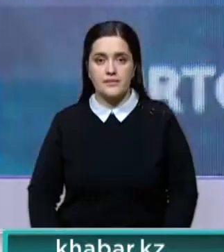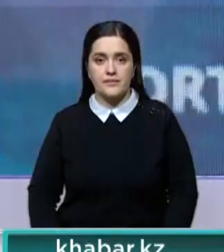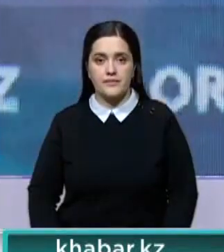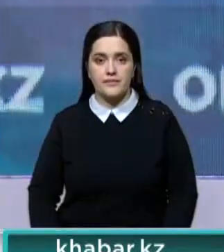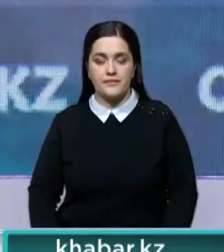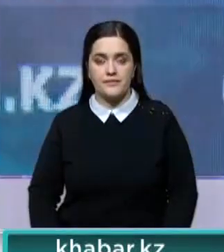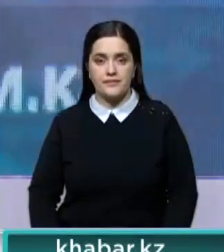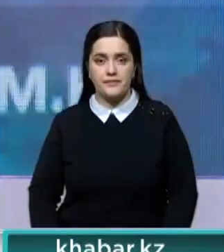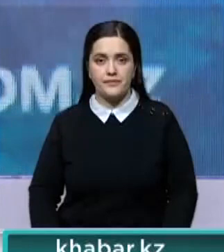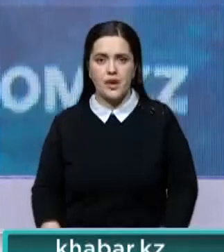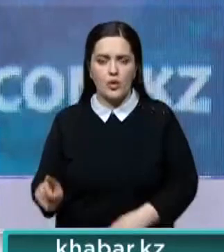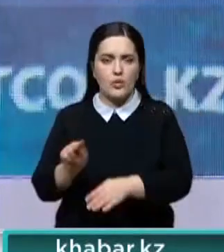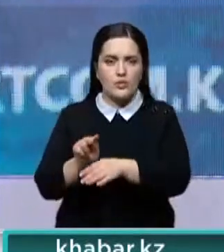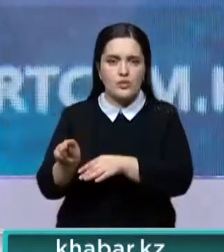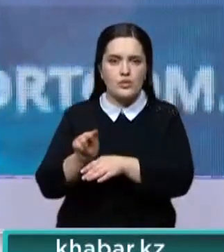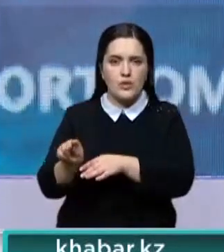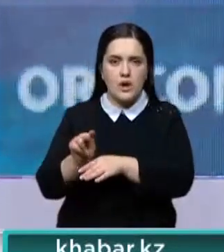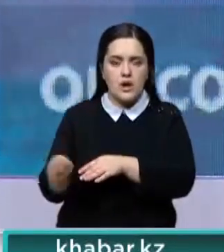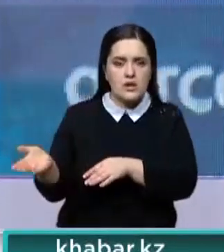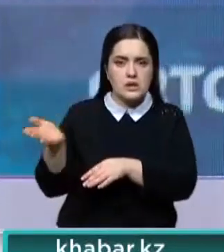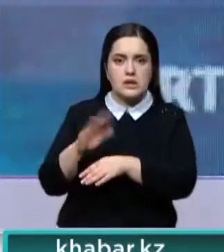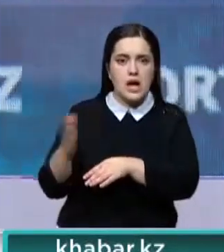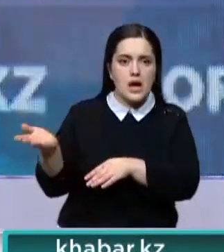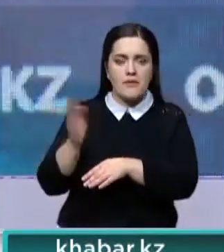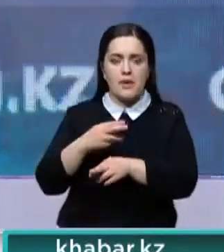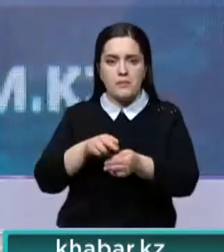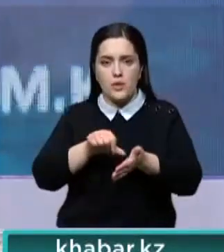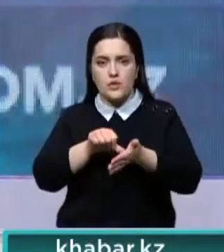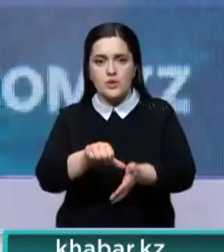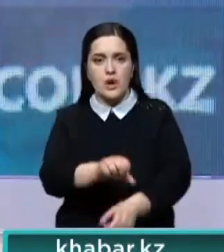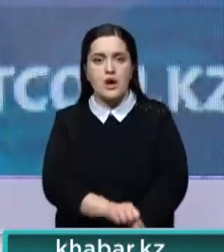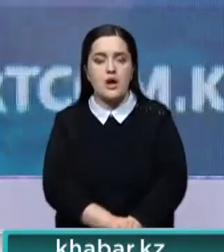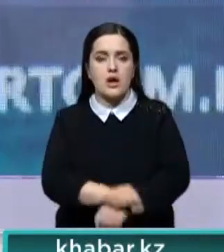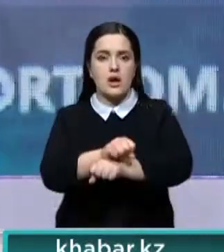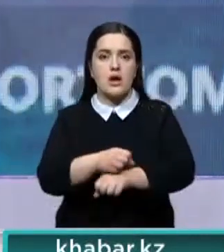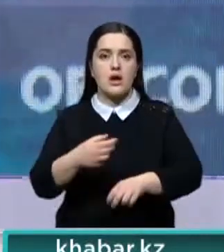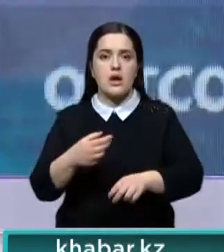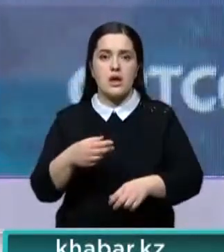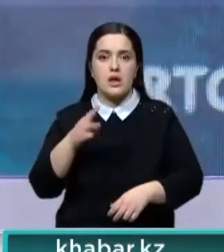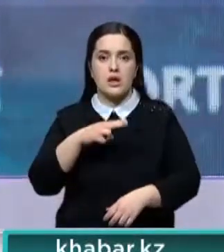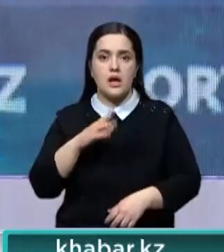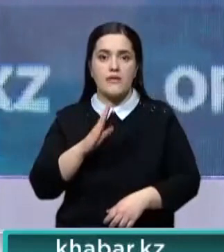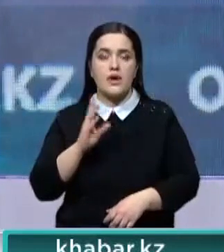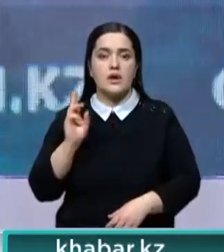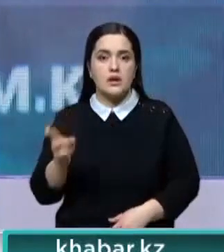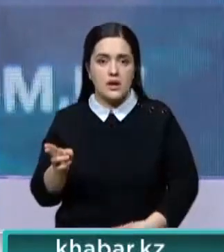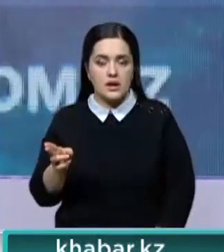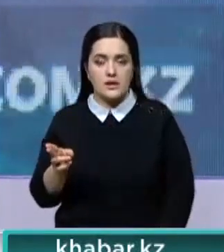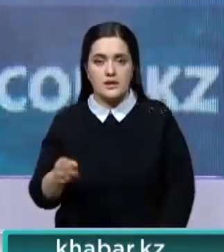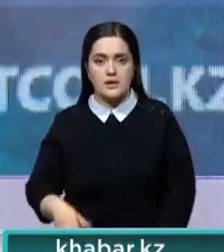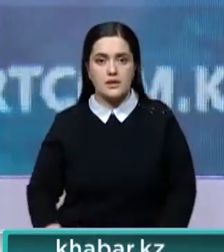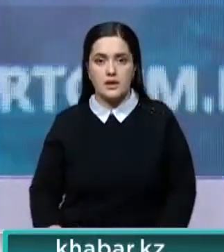подстрекали на массовые беспорядки и активно там участвовали члены запрещены экстремистской организации двк кучи